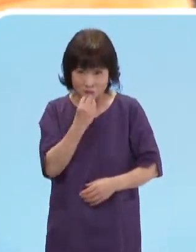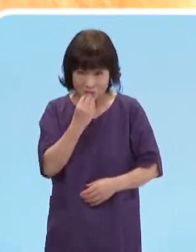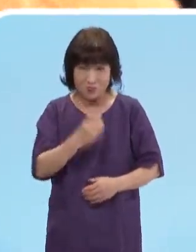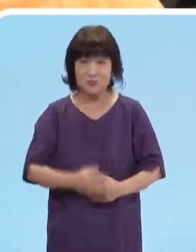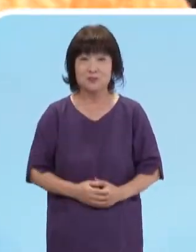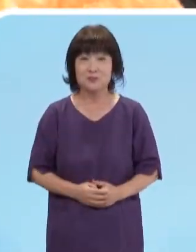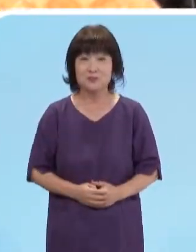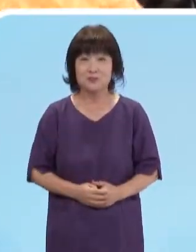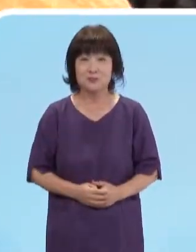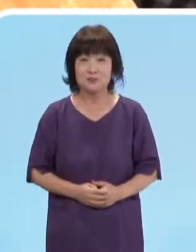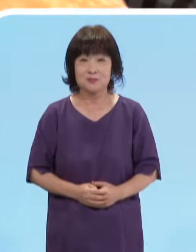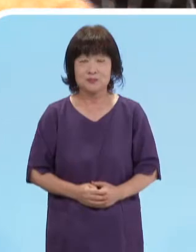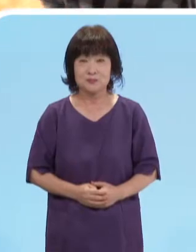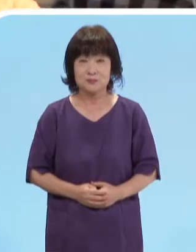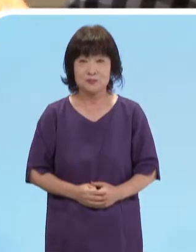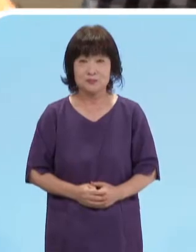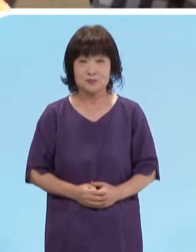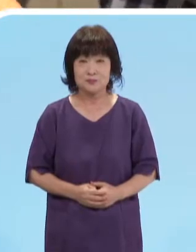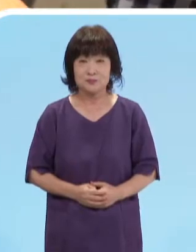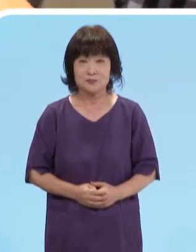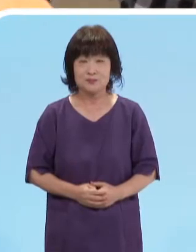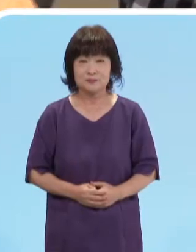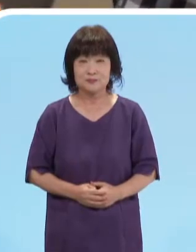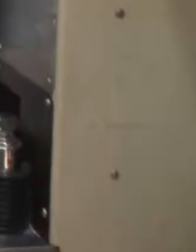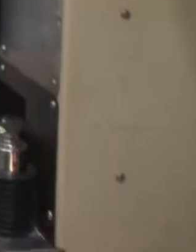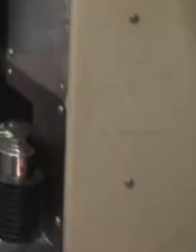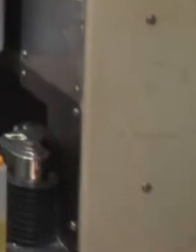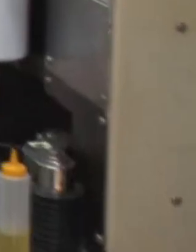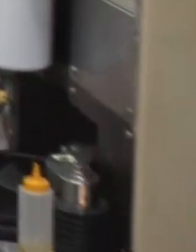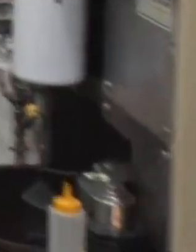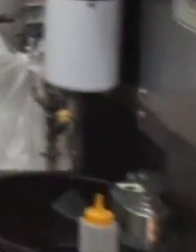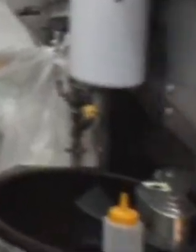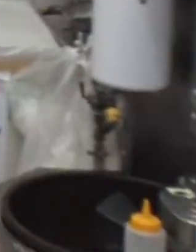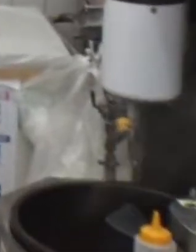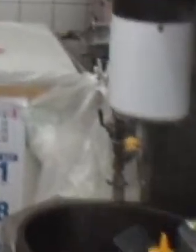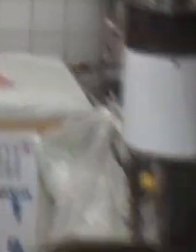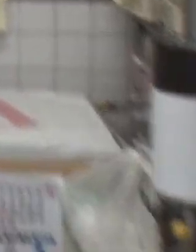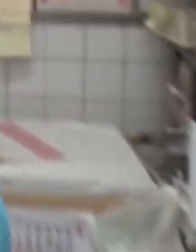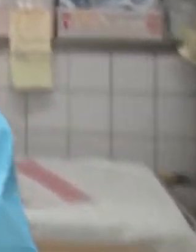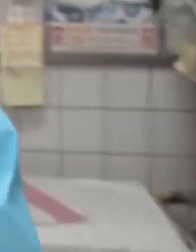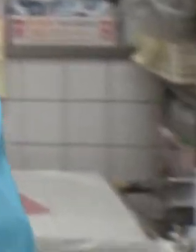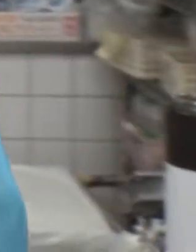に。 ちょっとめっちゃ美味しそう。熱い。